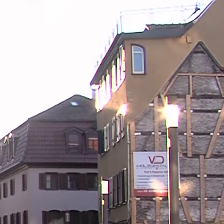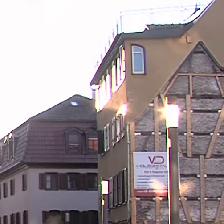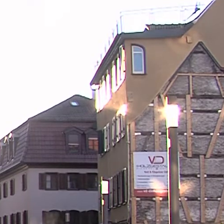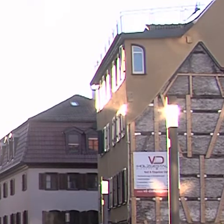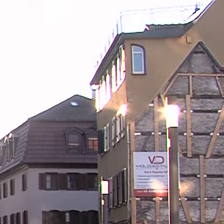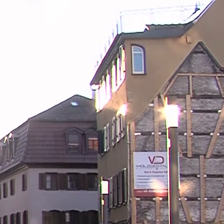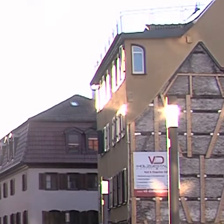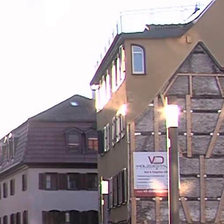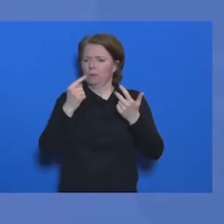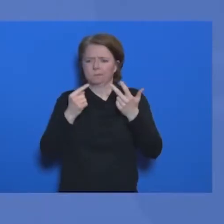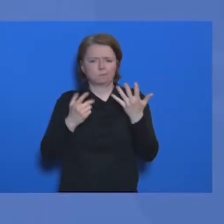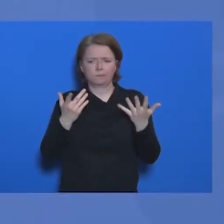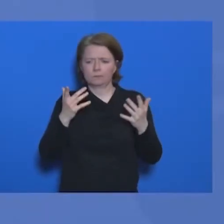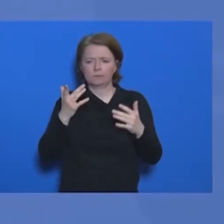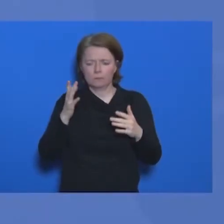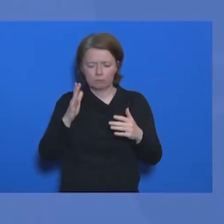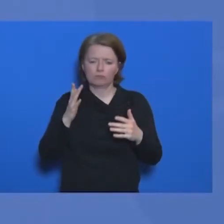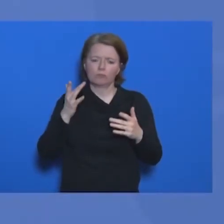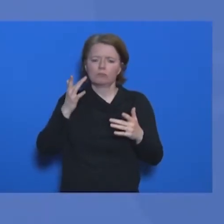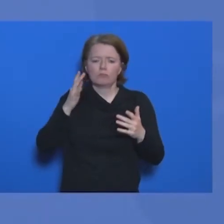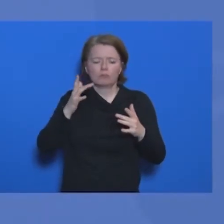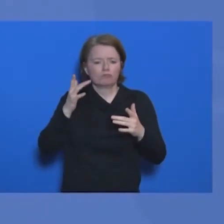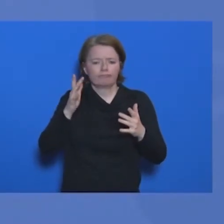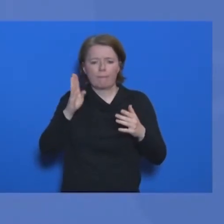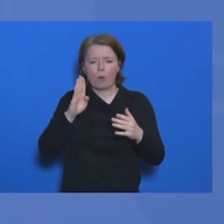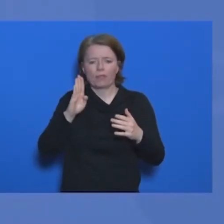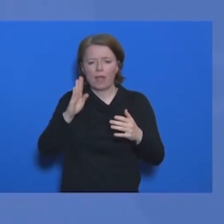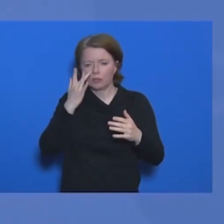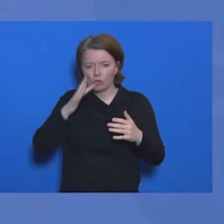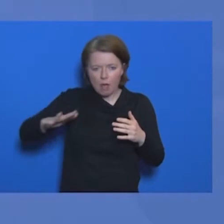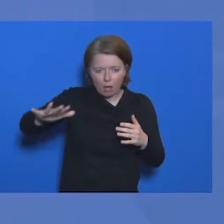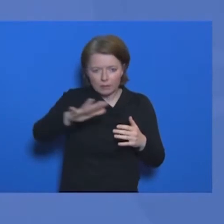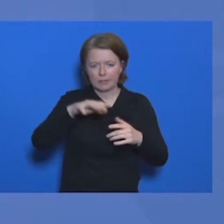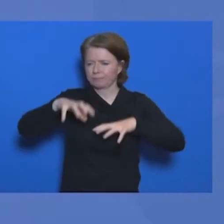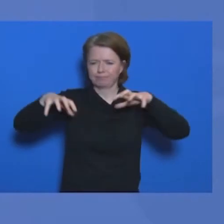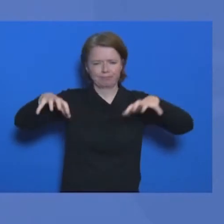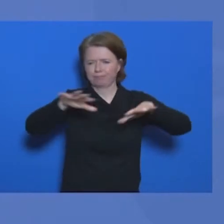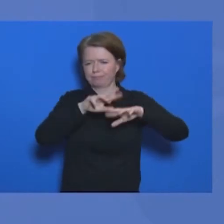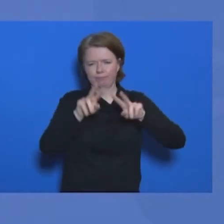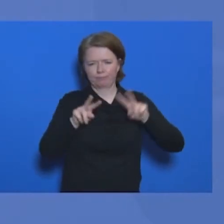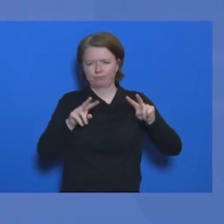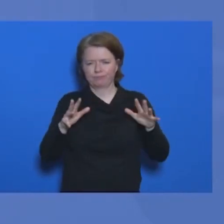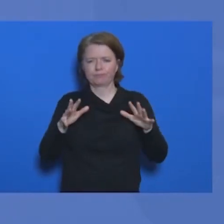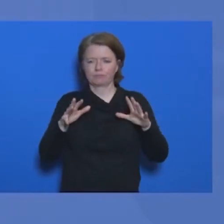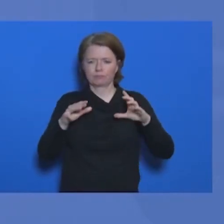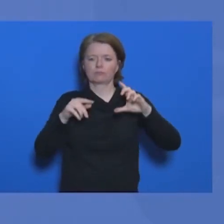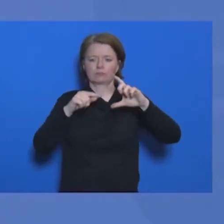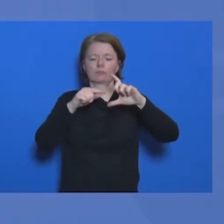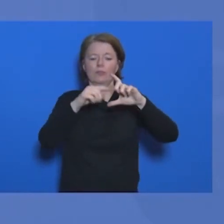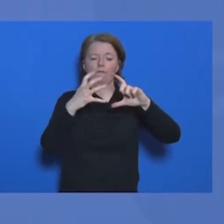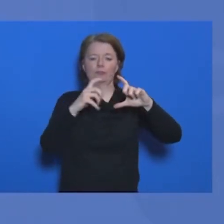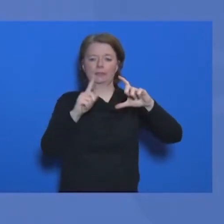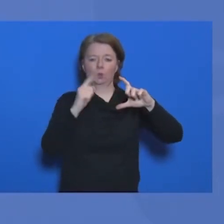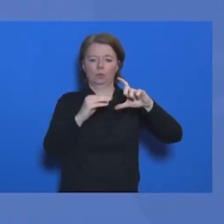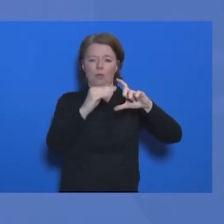Inzidenzen abhängig. Bei unter 50 kann der Einzelhandel aufmachen mit Quadratmeterbeschränkungen, Museen, Galerien,